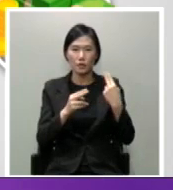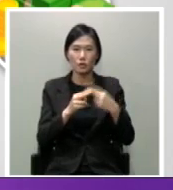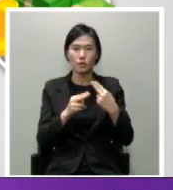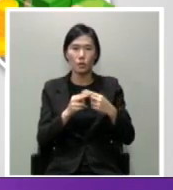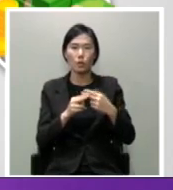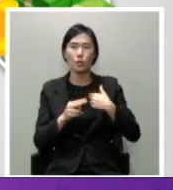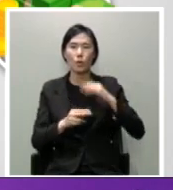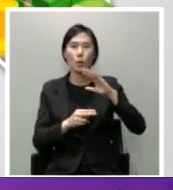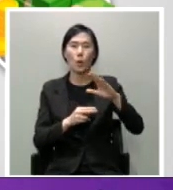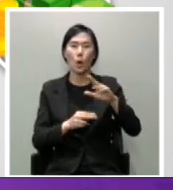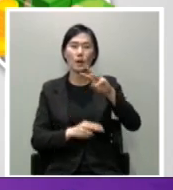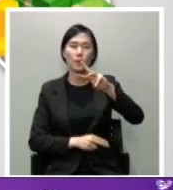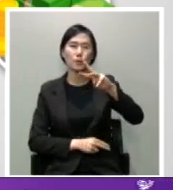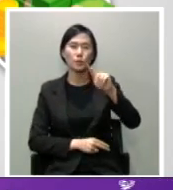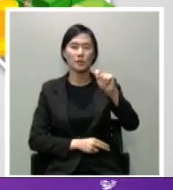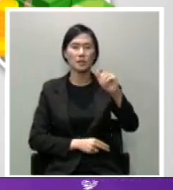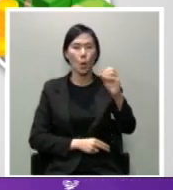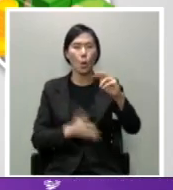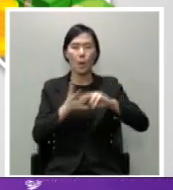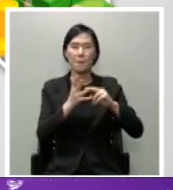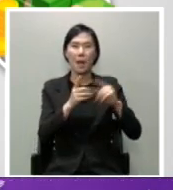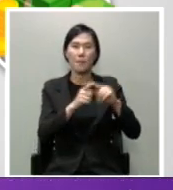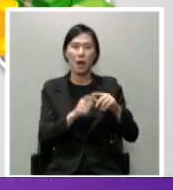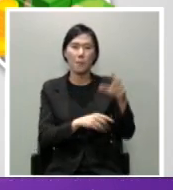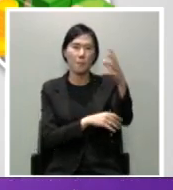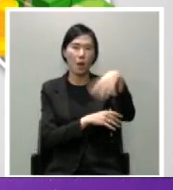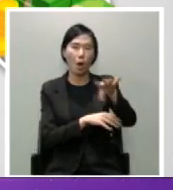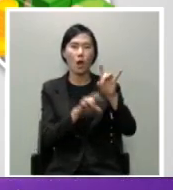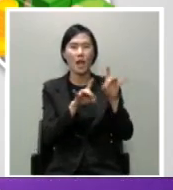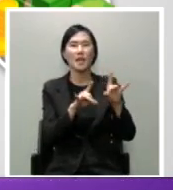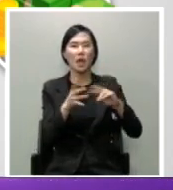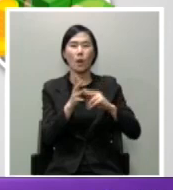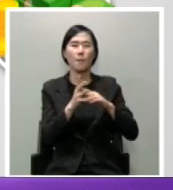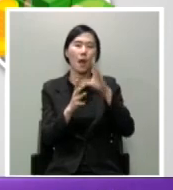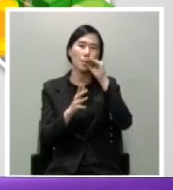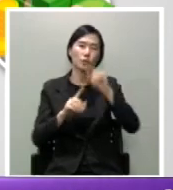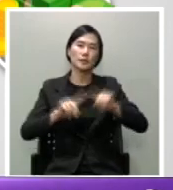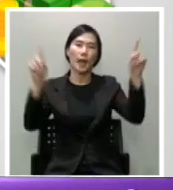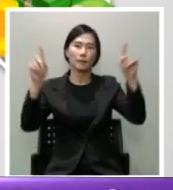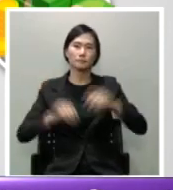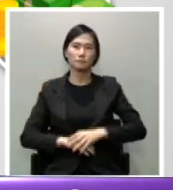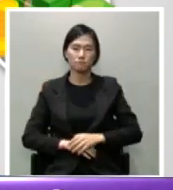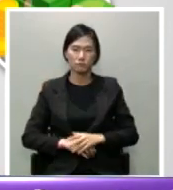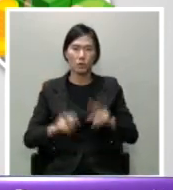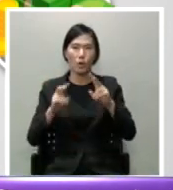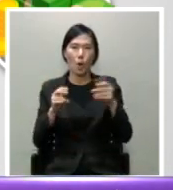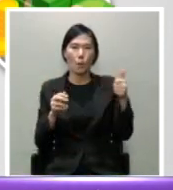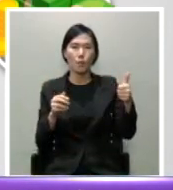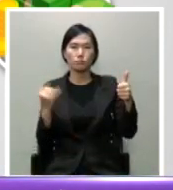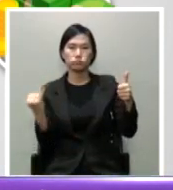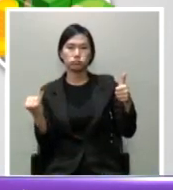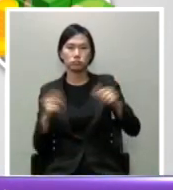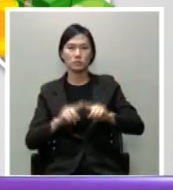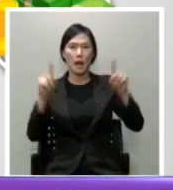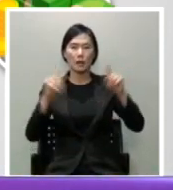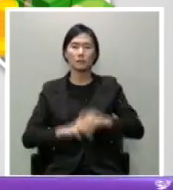นีวาใน WTO เป็นคดีรามเกียรติ์ไปว่ากันคนละเรื่องโจทย์คนละคนจำเลยคนละ